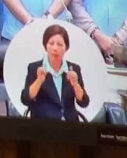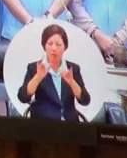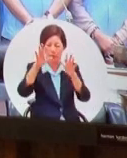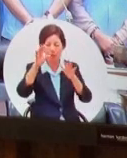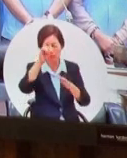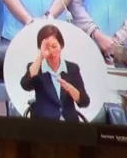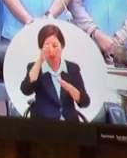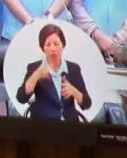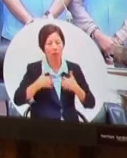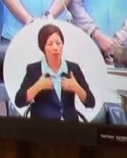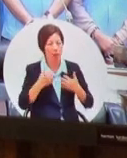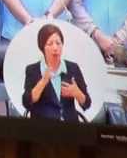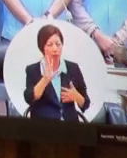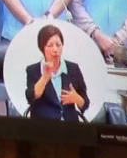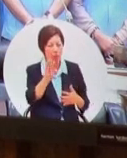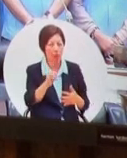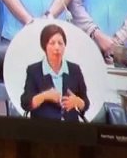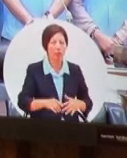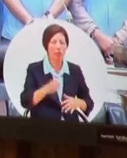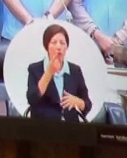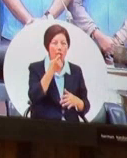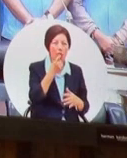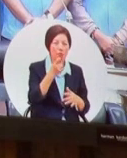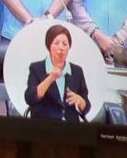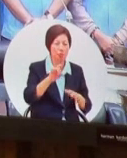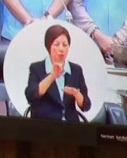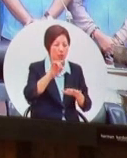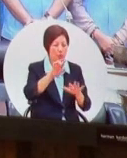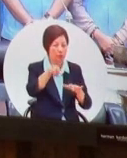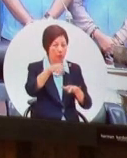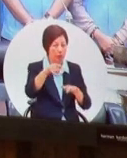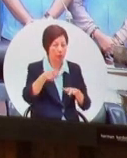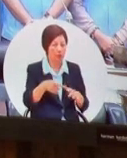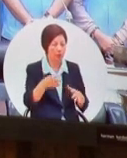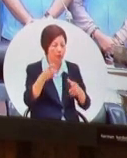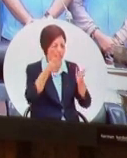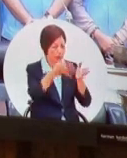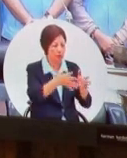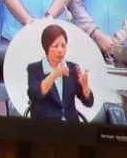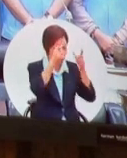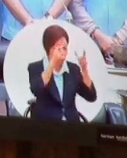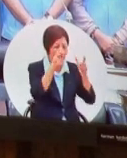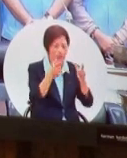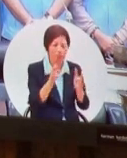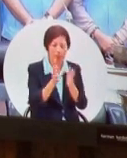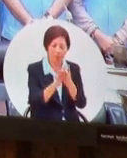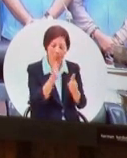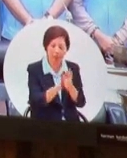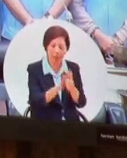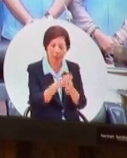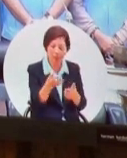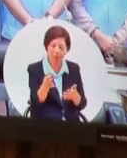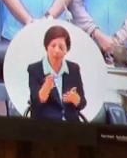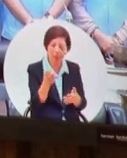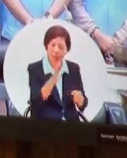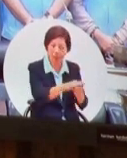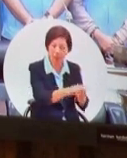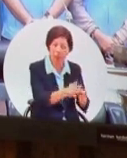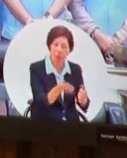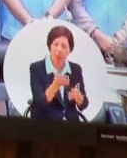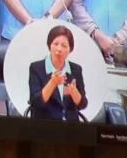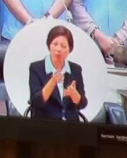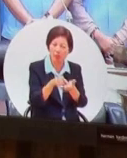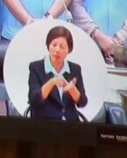的人士有没有为高雄市要经费？高雄市的立法委员都是绿色，都是民进党